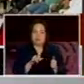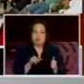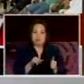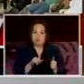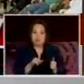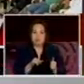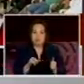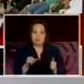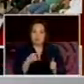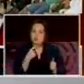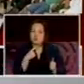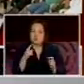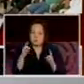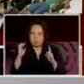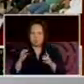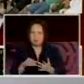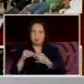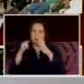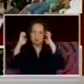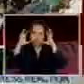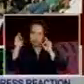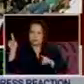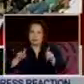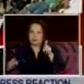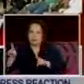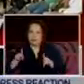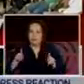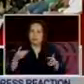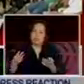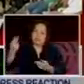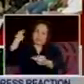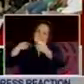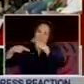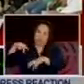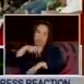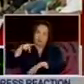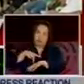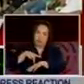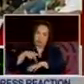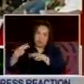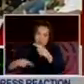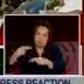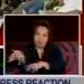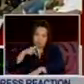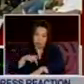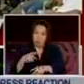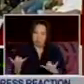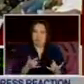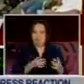an educated constituency sa kaysaysayan ng ating bansa. This will go down in history.